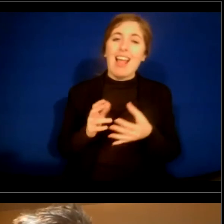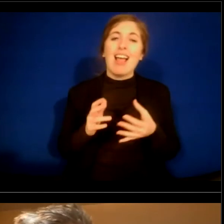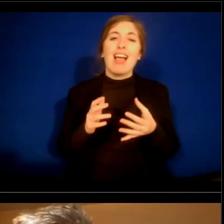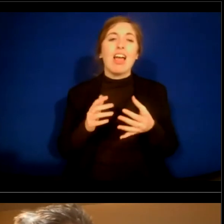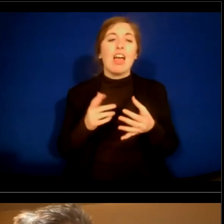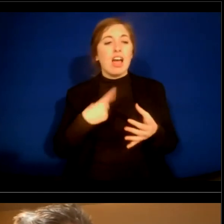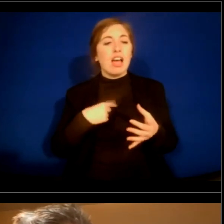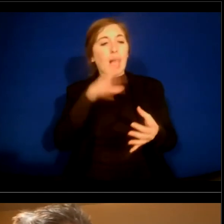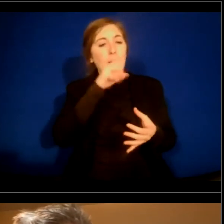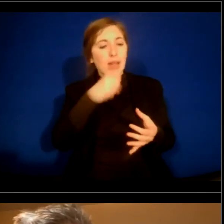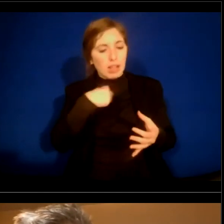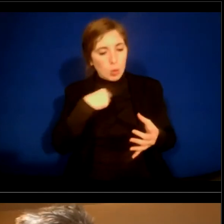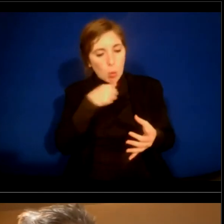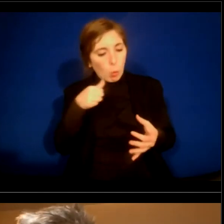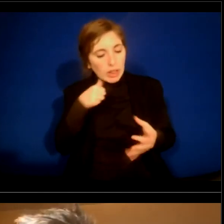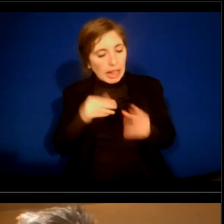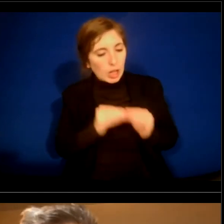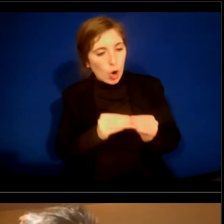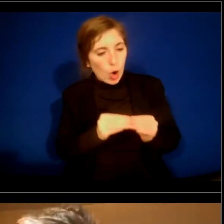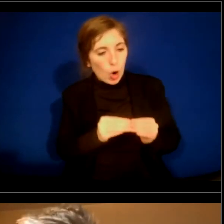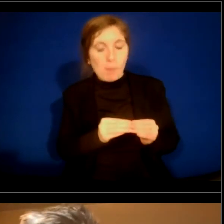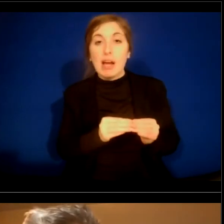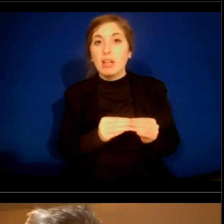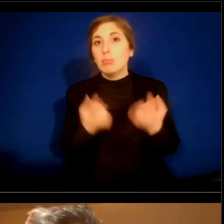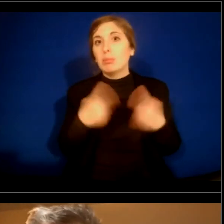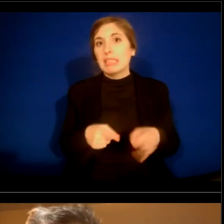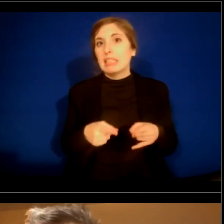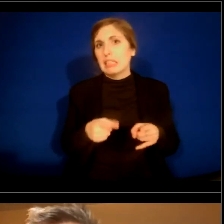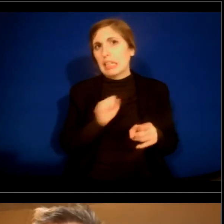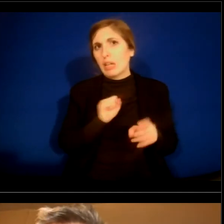e le energie vanno sicuramente governate.